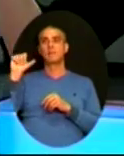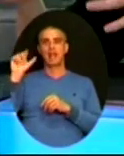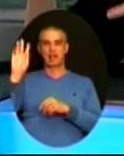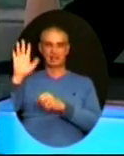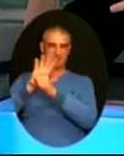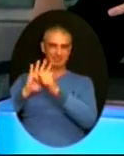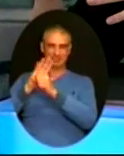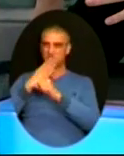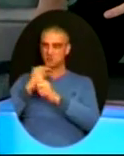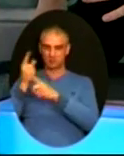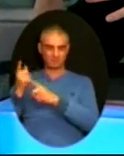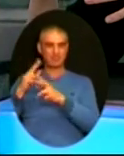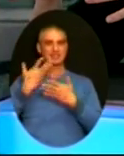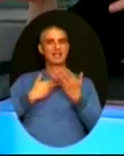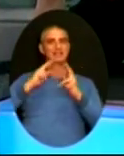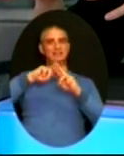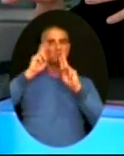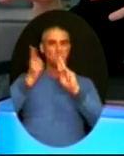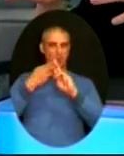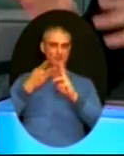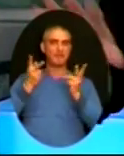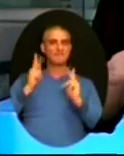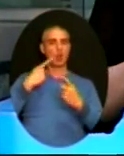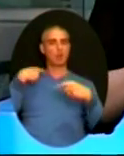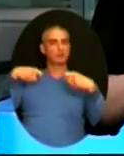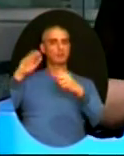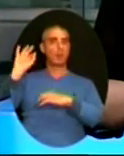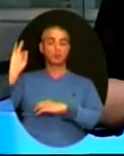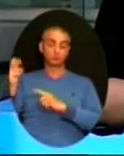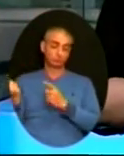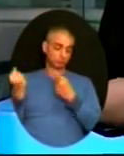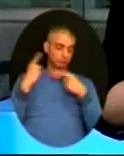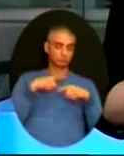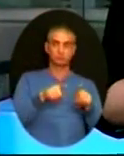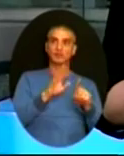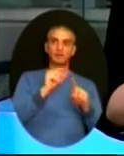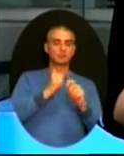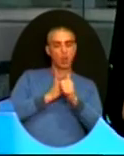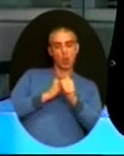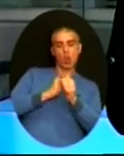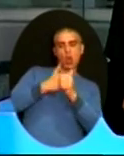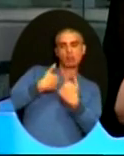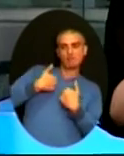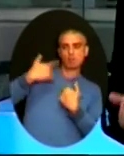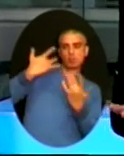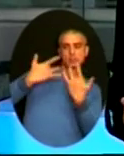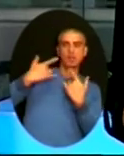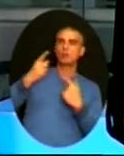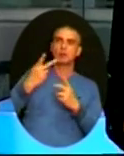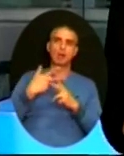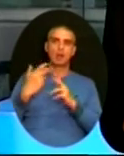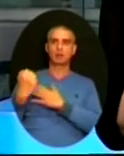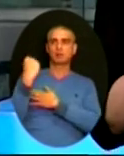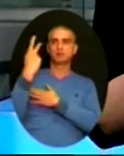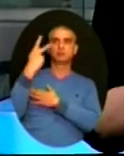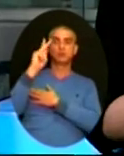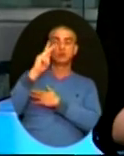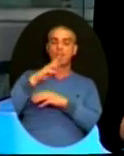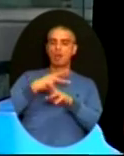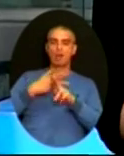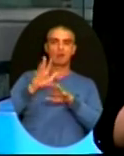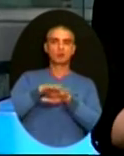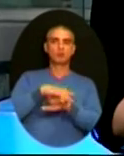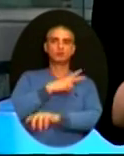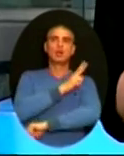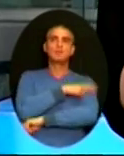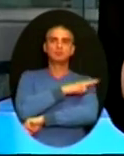כל היחסים הבינלאומיים והיכולות הדיפלומטיות שלו, והזרוע של רודפים אותי, הוא רק התחזק השבוע, יש רק תחושה